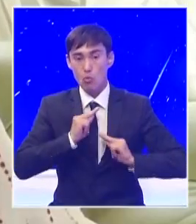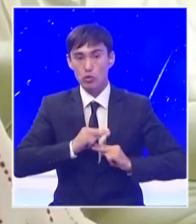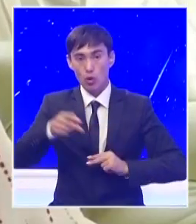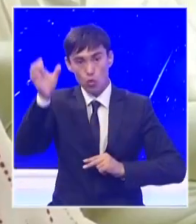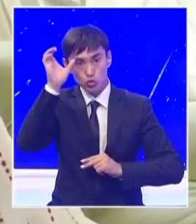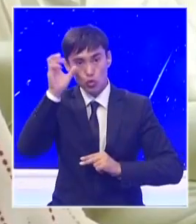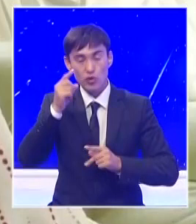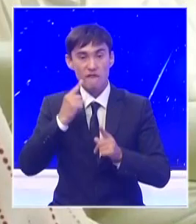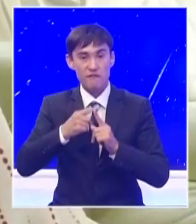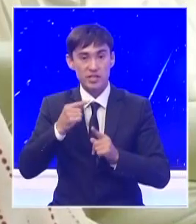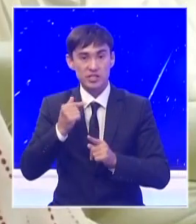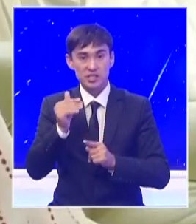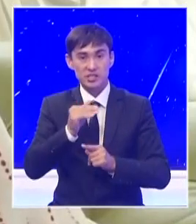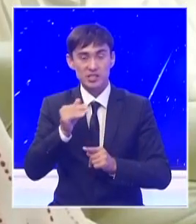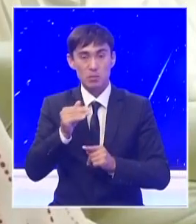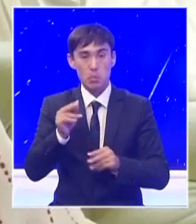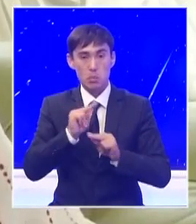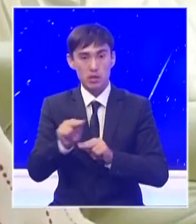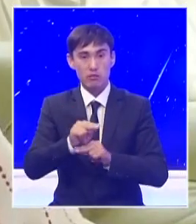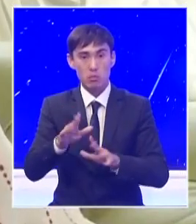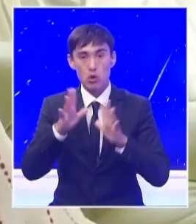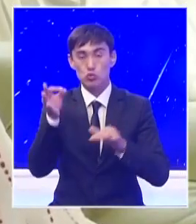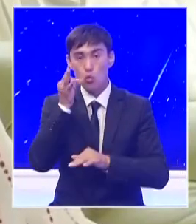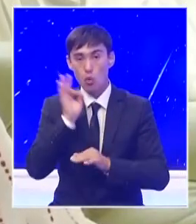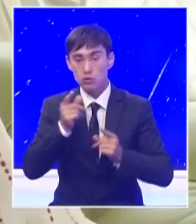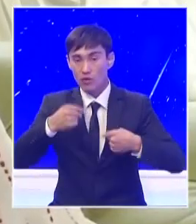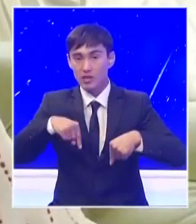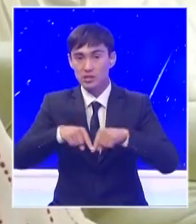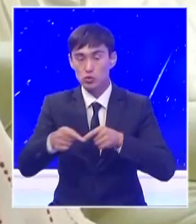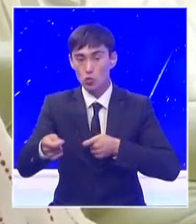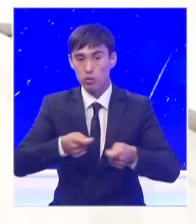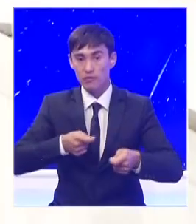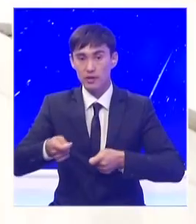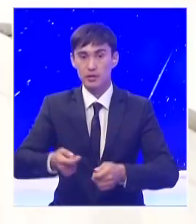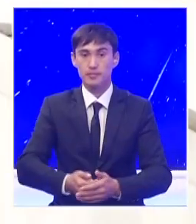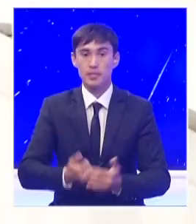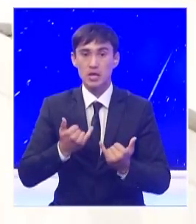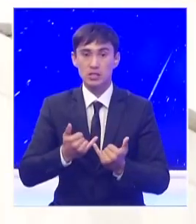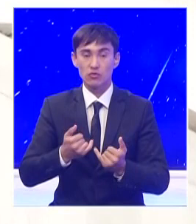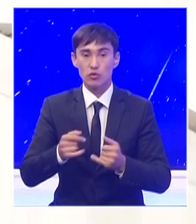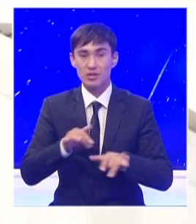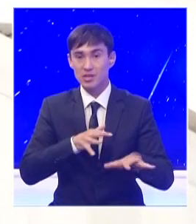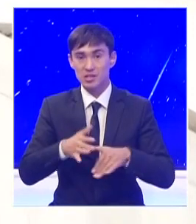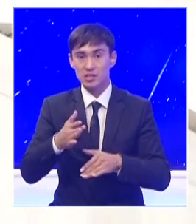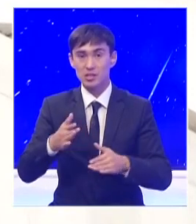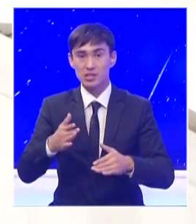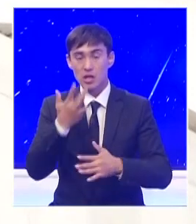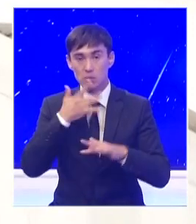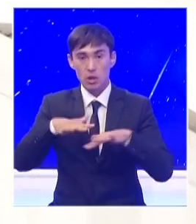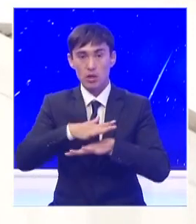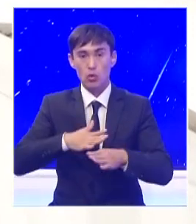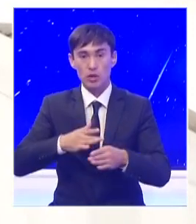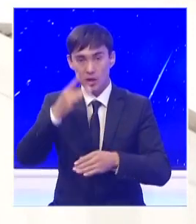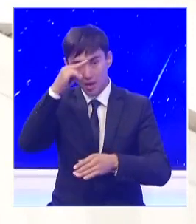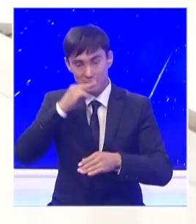ученый, физик и преподаватель, имеет большой опыт в организации и управлении. Сегодня деятельность Ассамблеи народа Казахстана